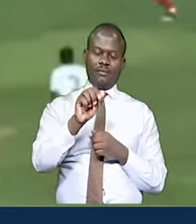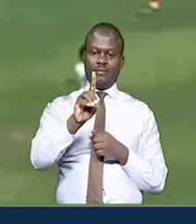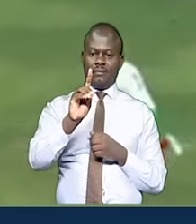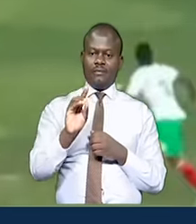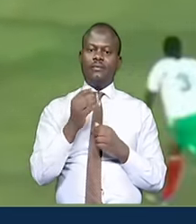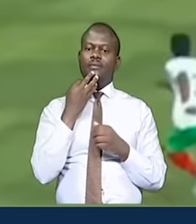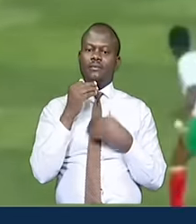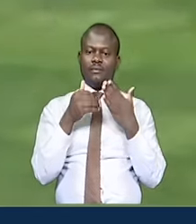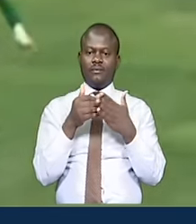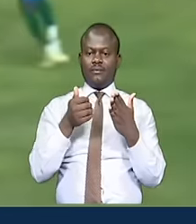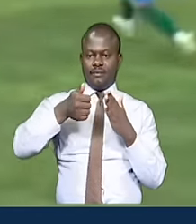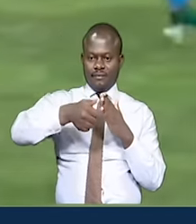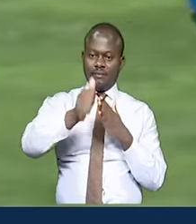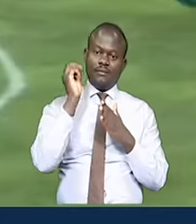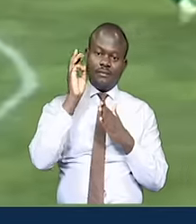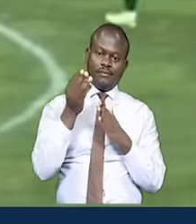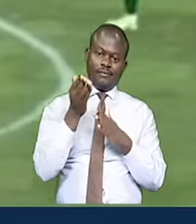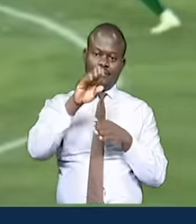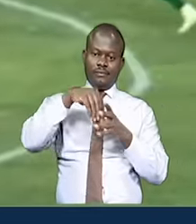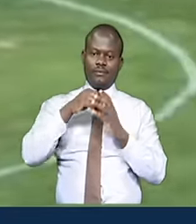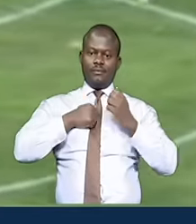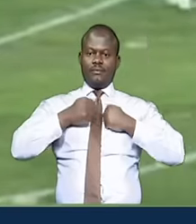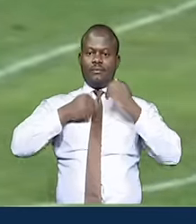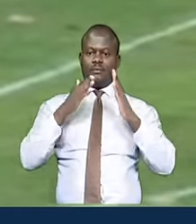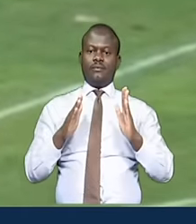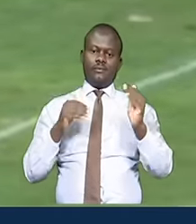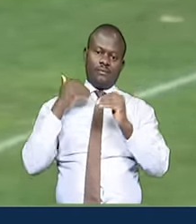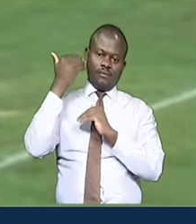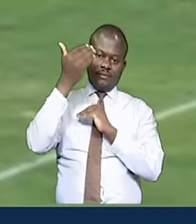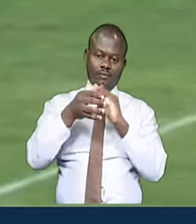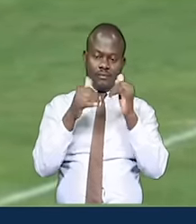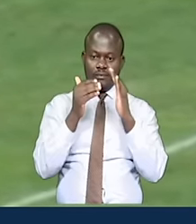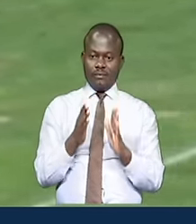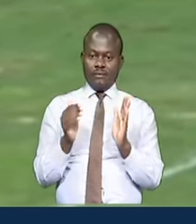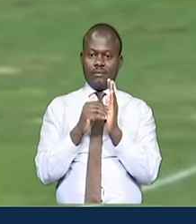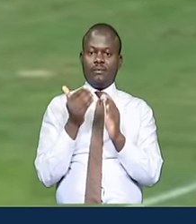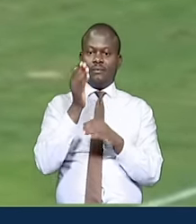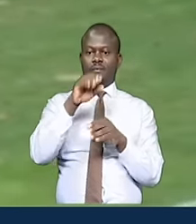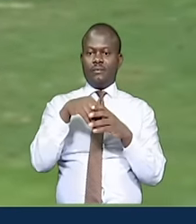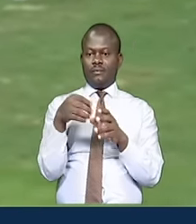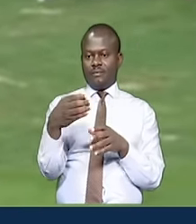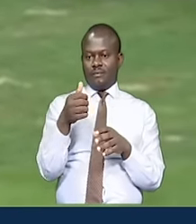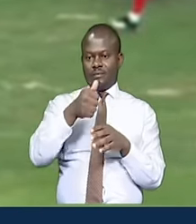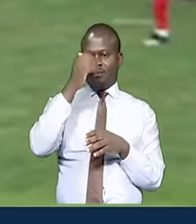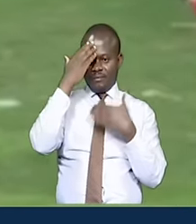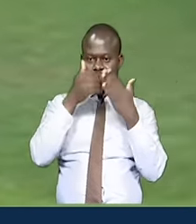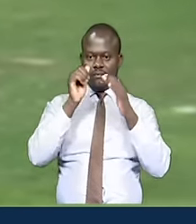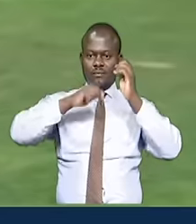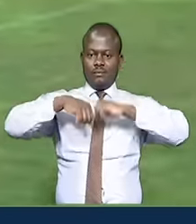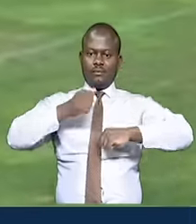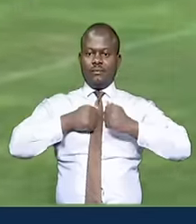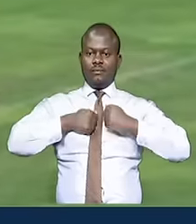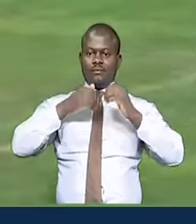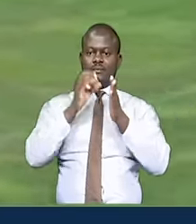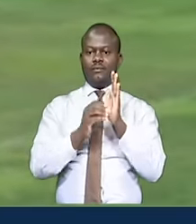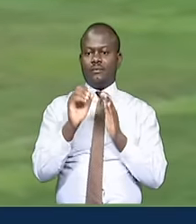wa gatatu nibwo aza kugaruka mu Rwanda, ubundi abakinnyi bagaruka muri club zabo cyane ko na shampiyona y'u Rwanda icyiciro